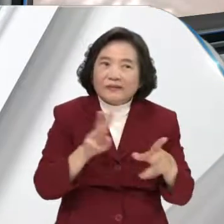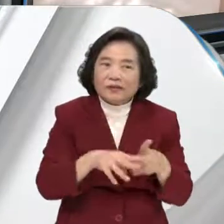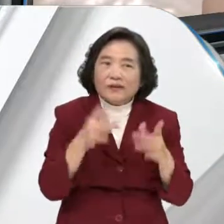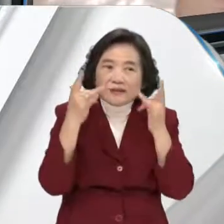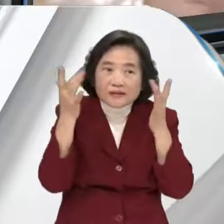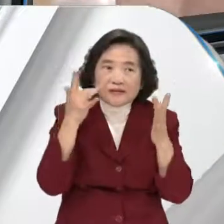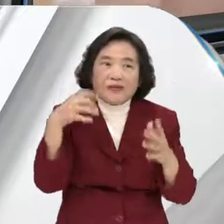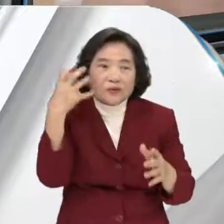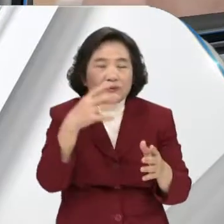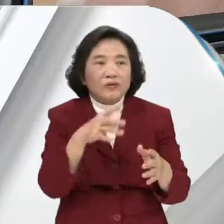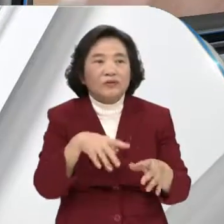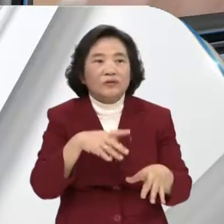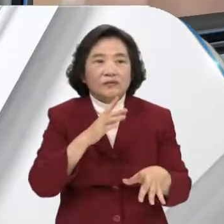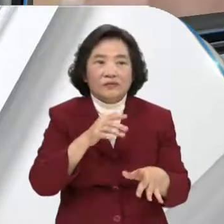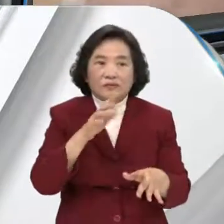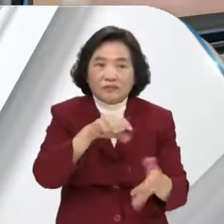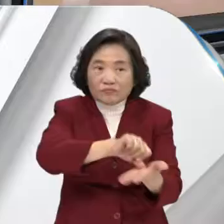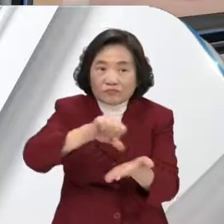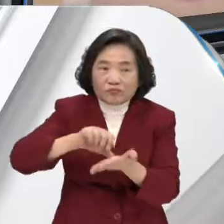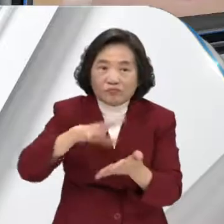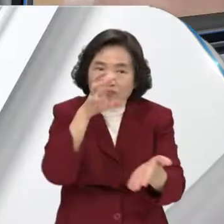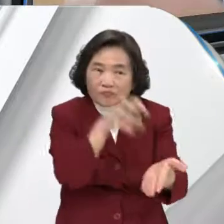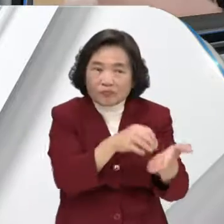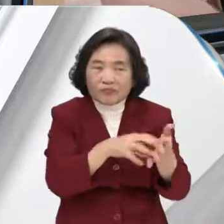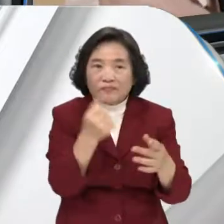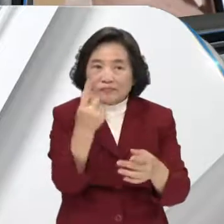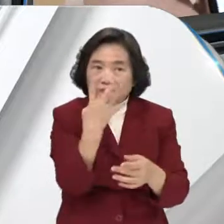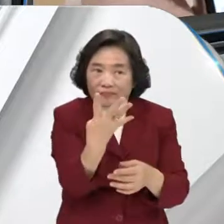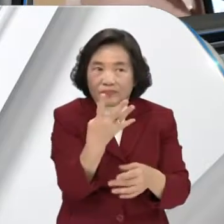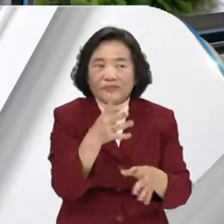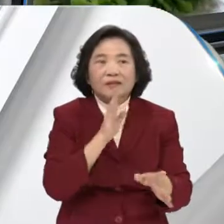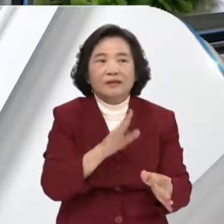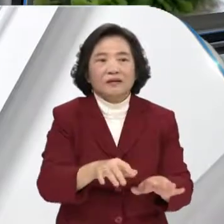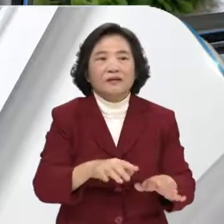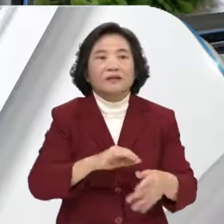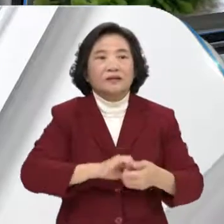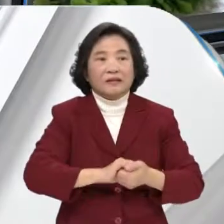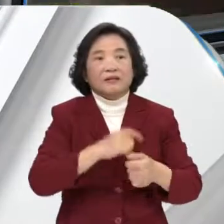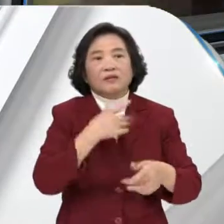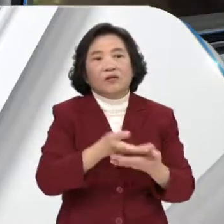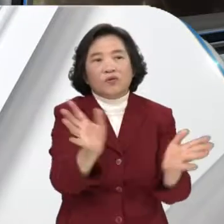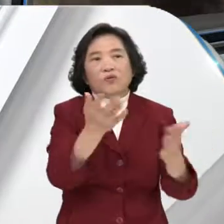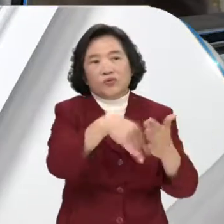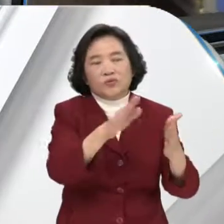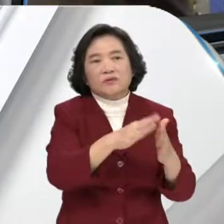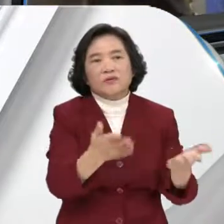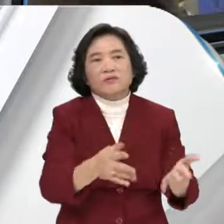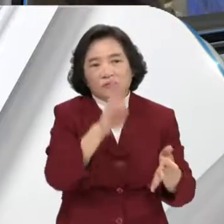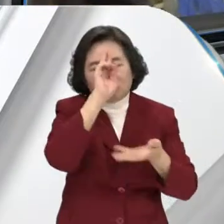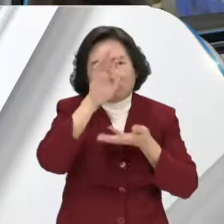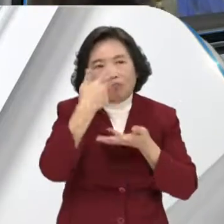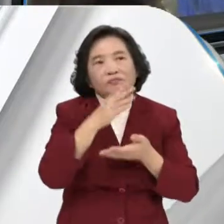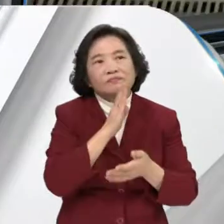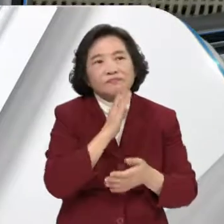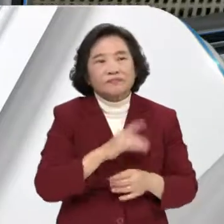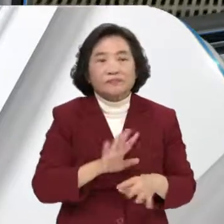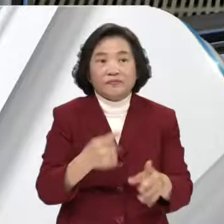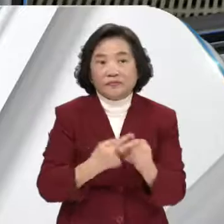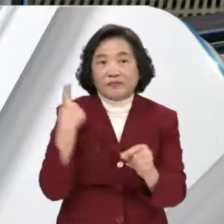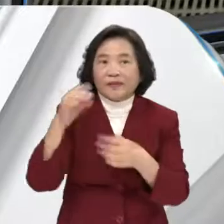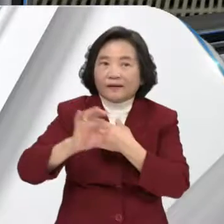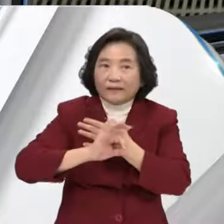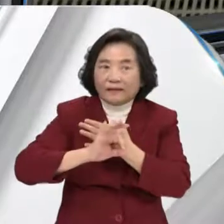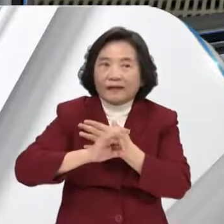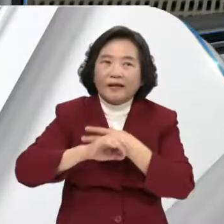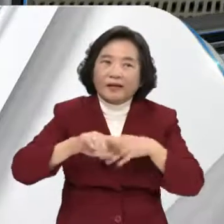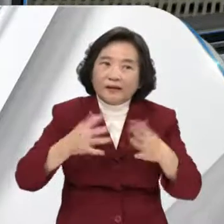全抢出果子、生产力的认证等四种 GQS 产品，那么好高位尊重唔错。到